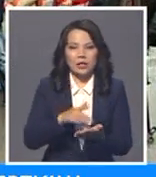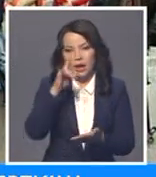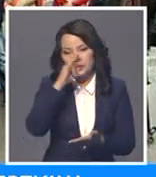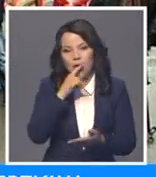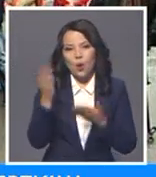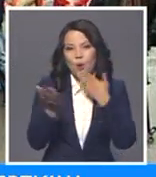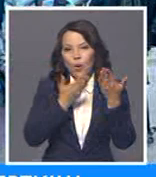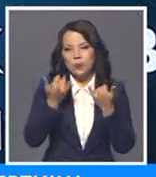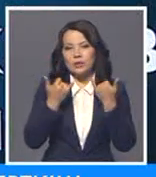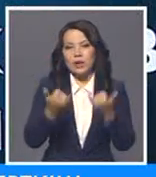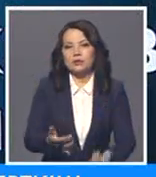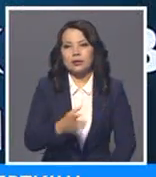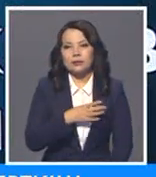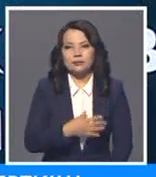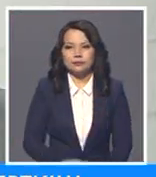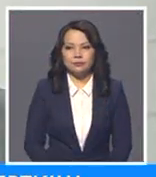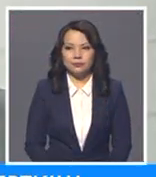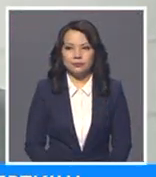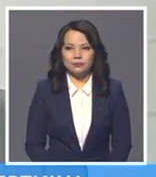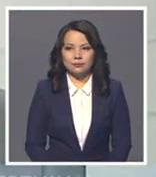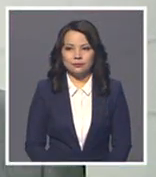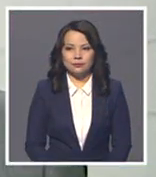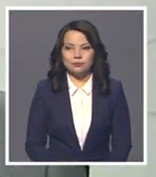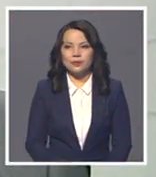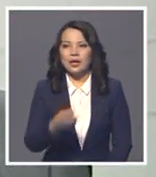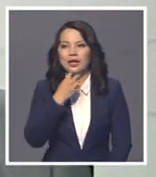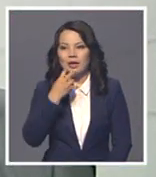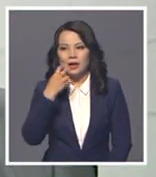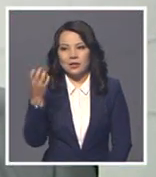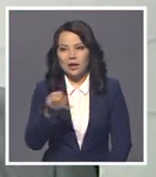үшін тәржімалады. Ол біздің әзіз Ысқақ